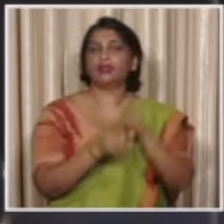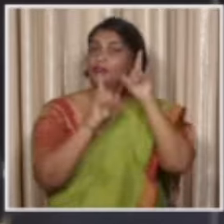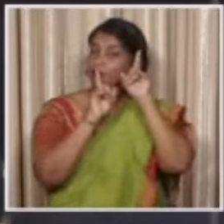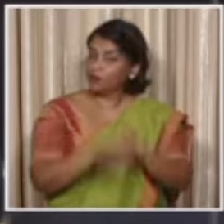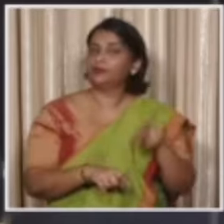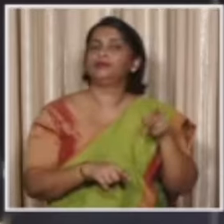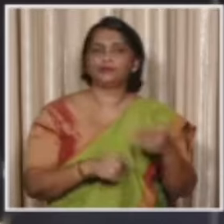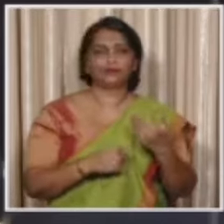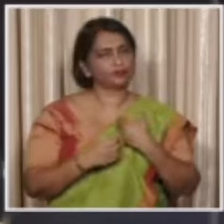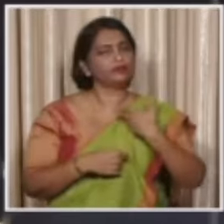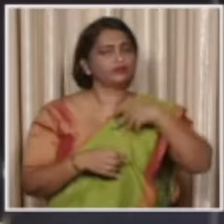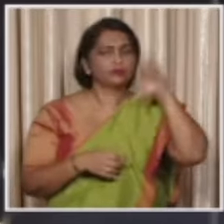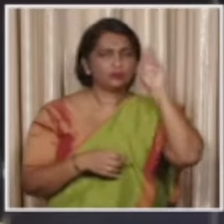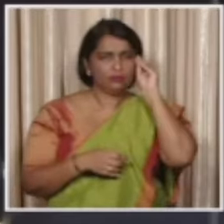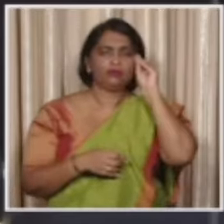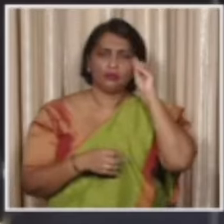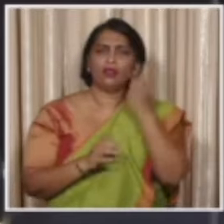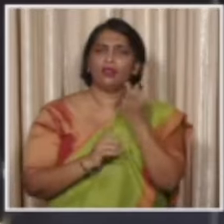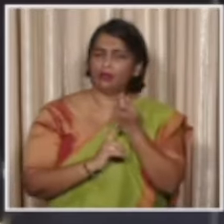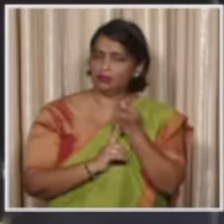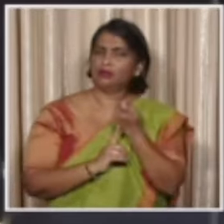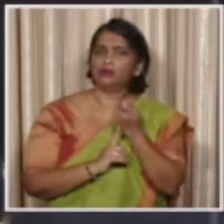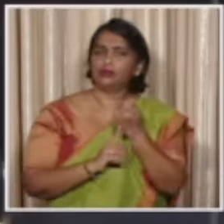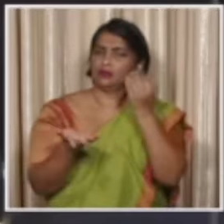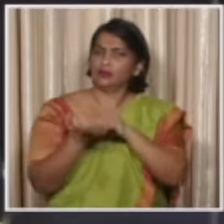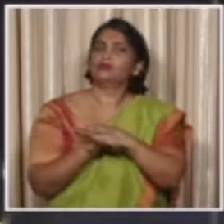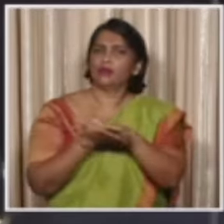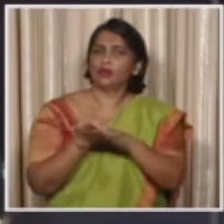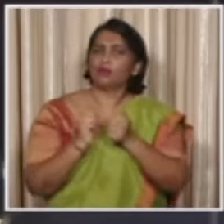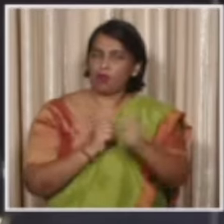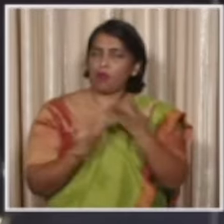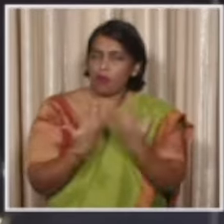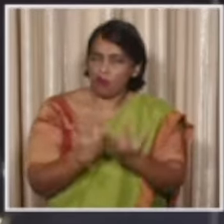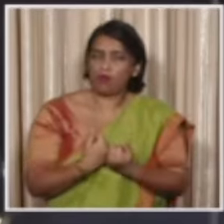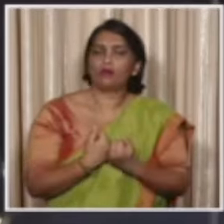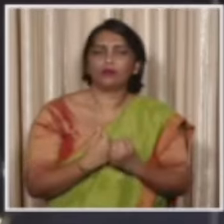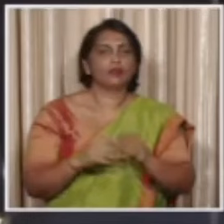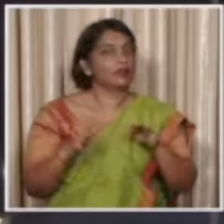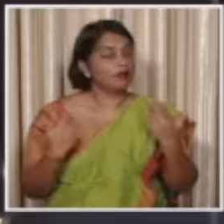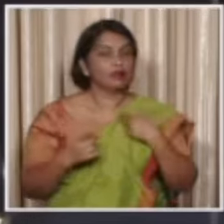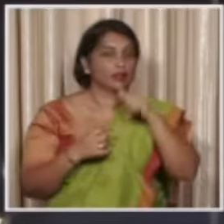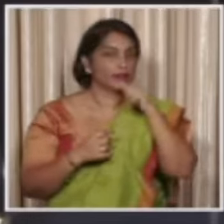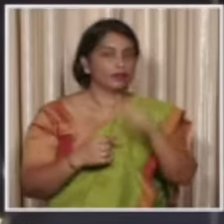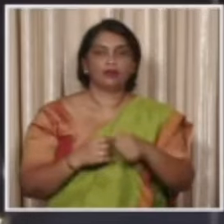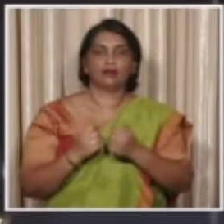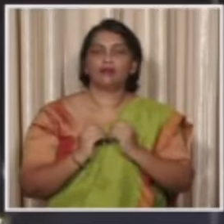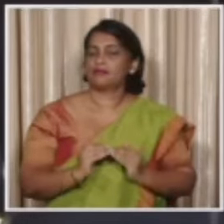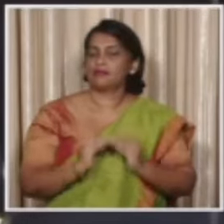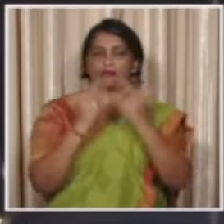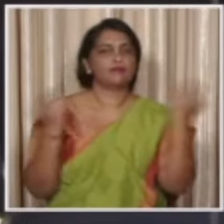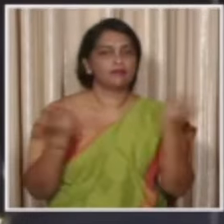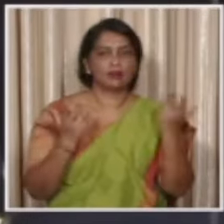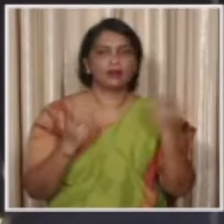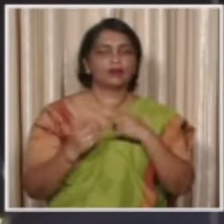නිසා අපි තේරුම් අරගෙන තියෙන්නේ මේ ආර්ථිකය ප්‍රතිසංස්කරණය කළ යුතුමයි. එහෙම නැතුව කවදාකවත් මෙතනින් ගොඩේන්න බෑ.